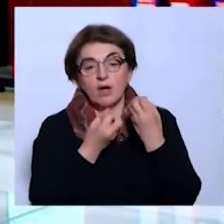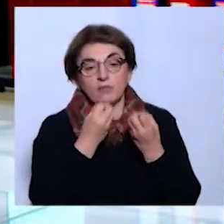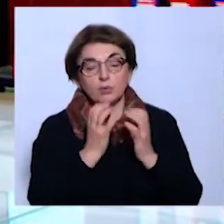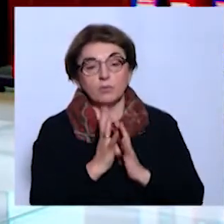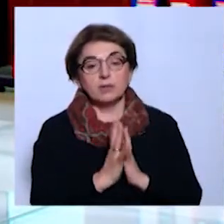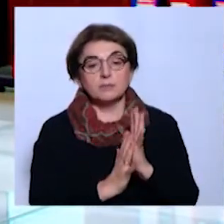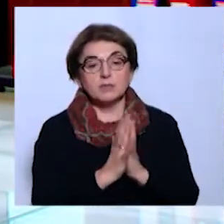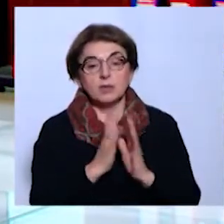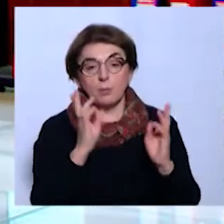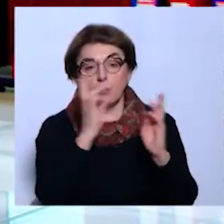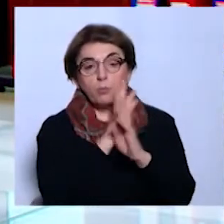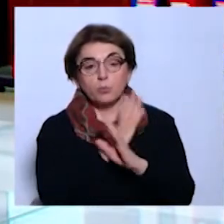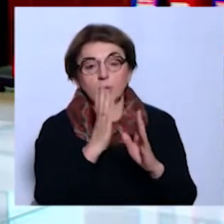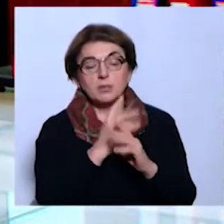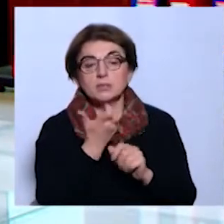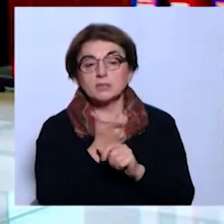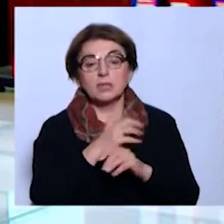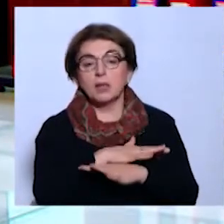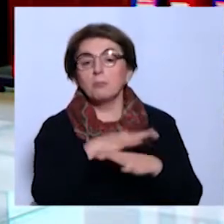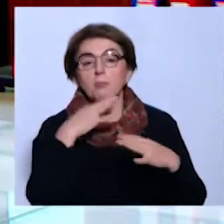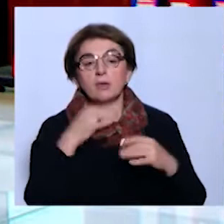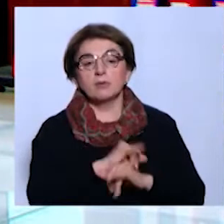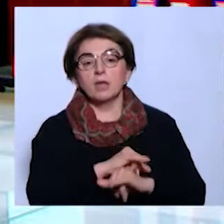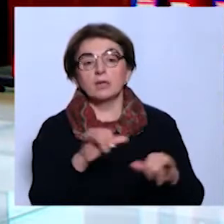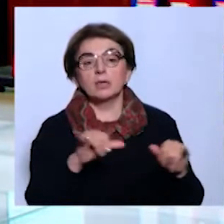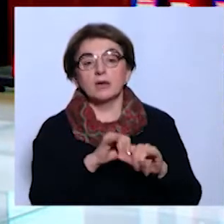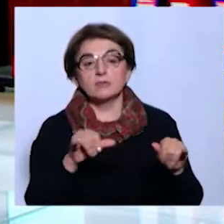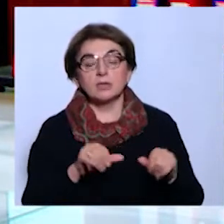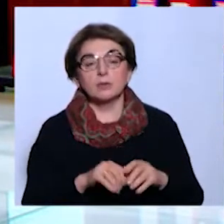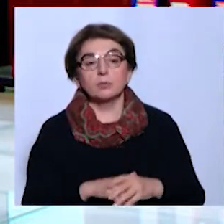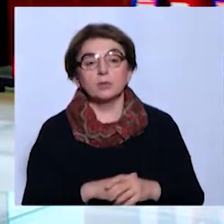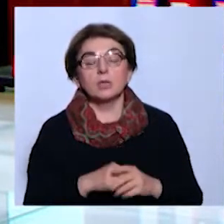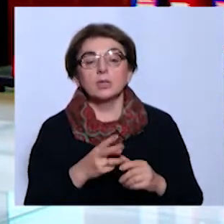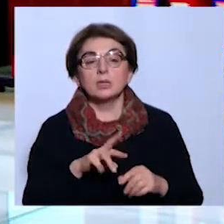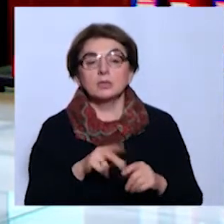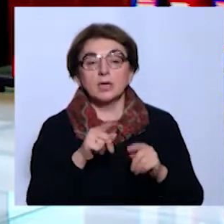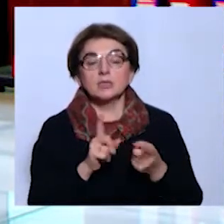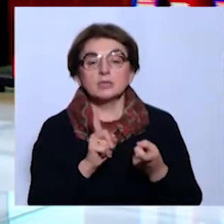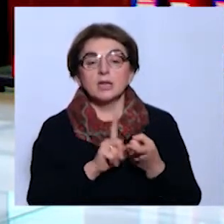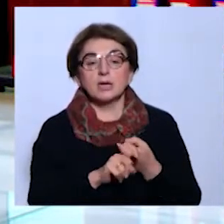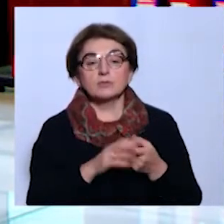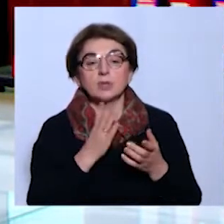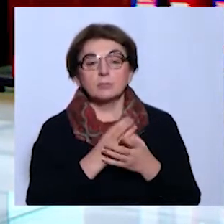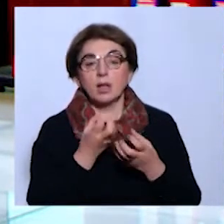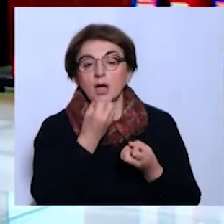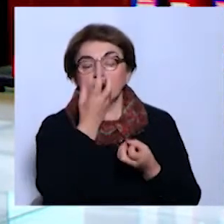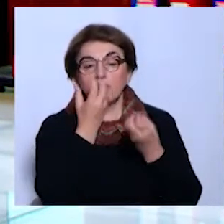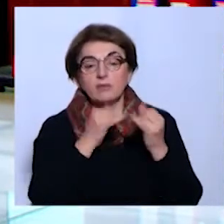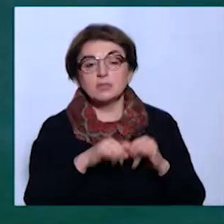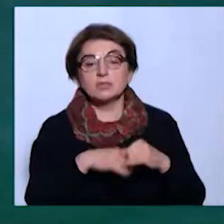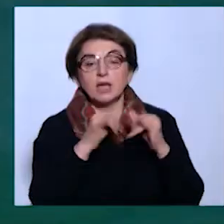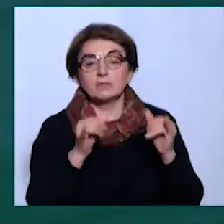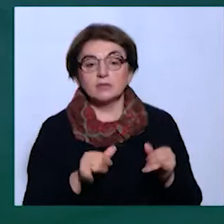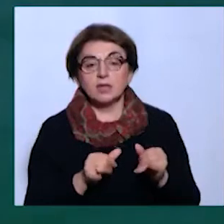მცენარეები ბუნებაში ყველაზე ფართოდ გავრცელებული მცენარეებია და ეს დაკავშირებულია ყვავილის